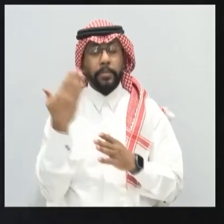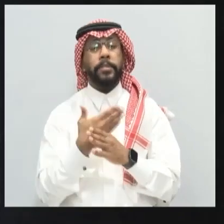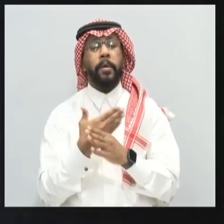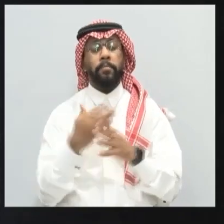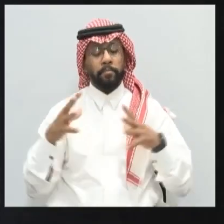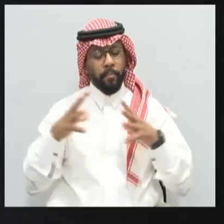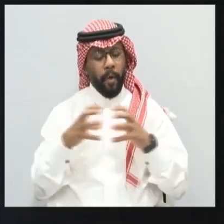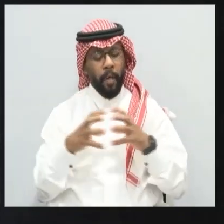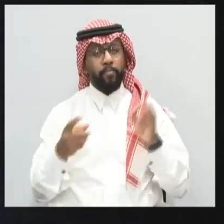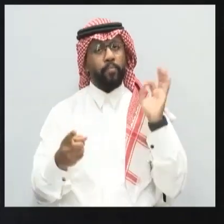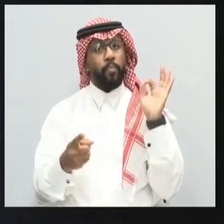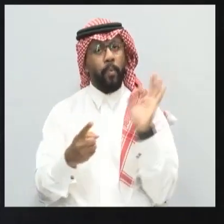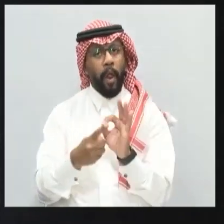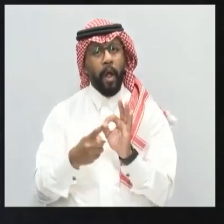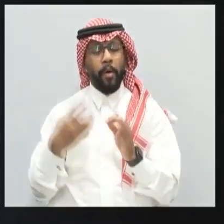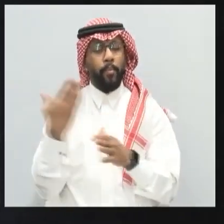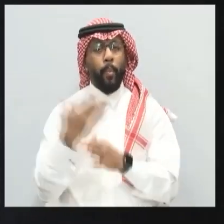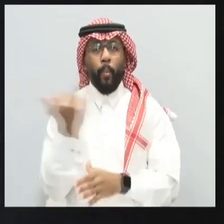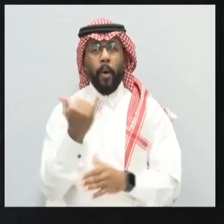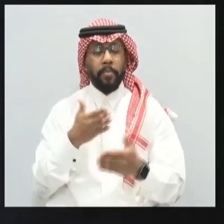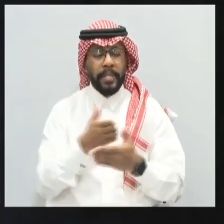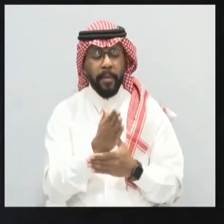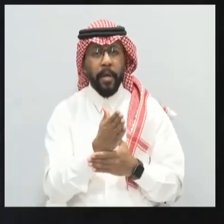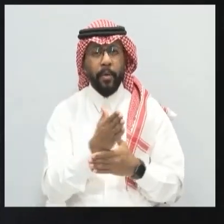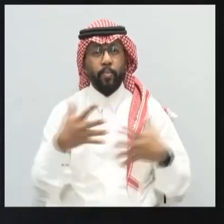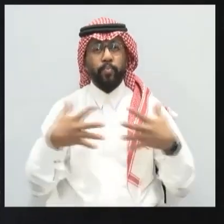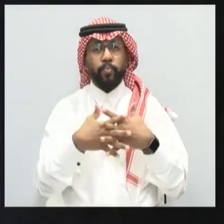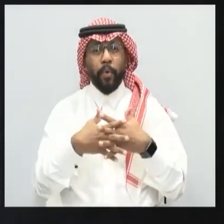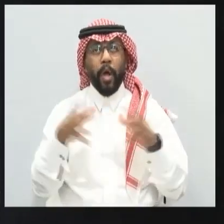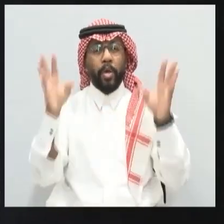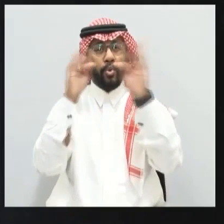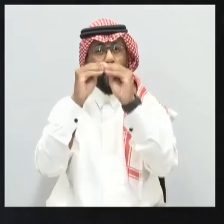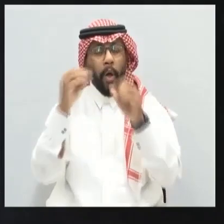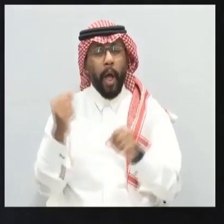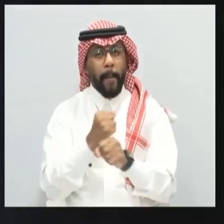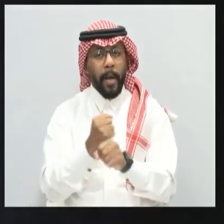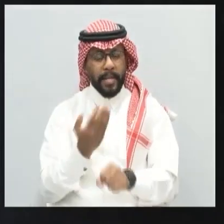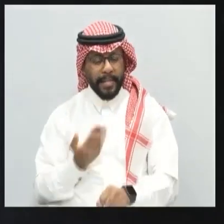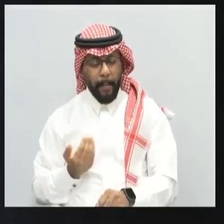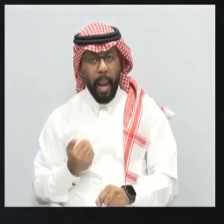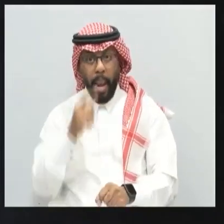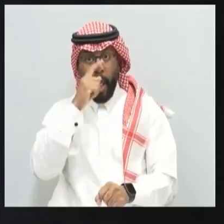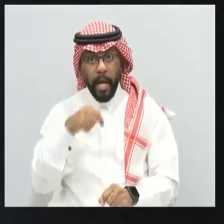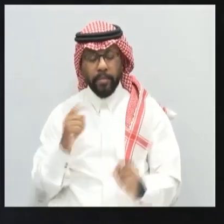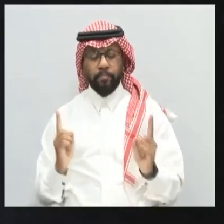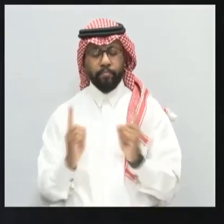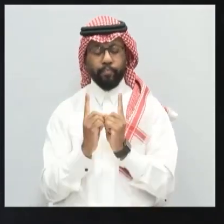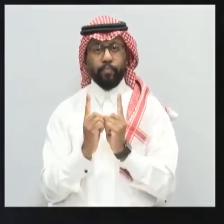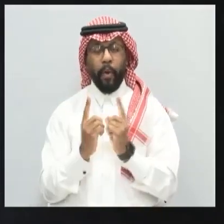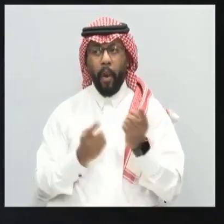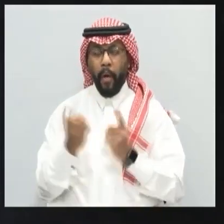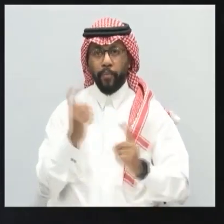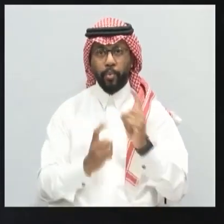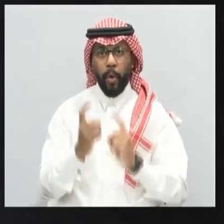شك اهميه للدخول والانخراط في سوق العمل و فمن المهم جدا